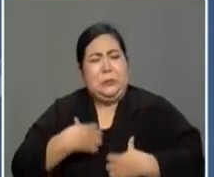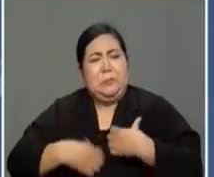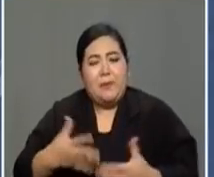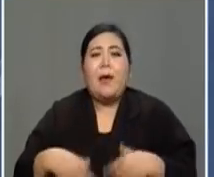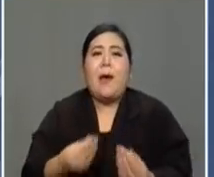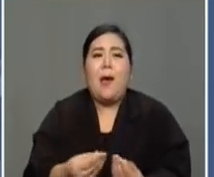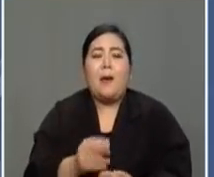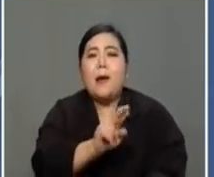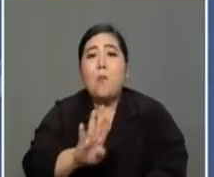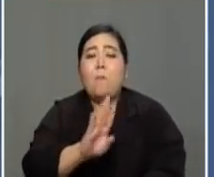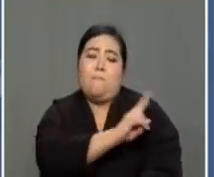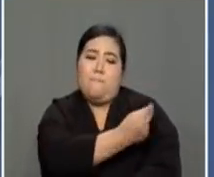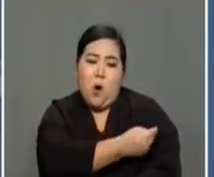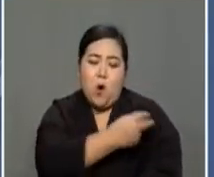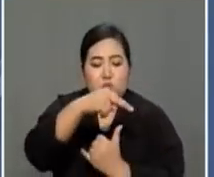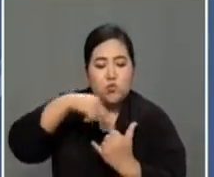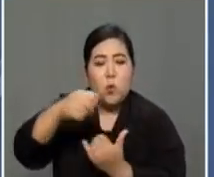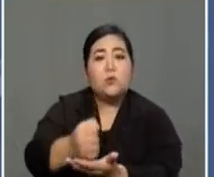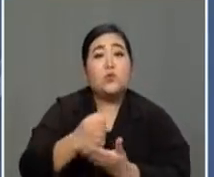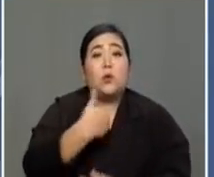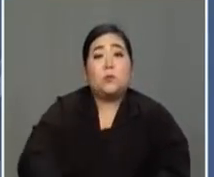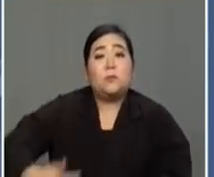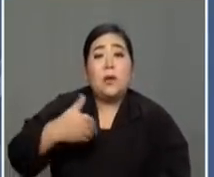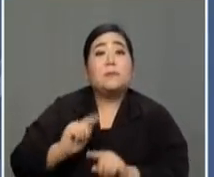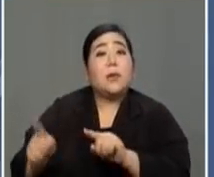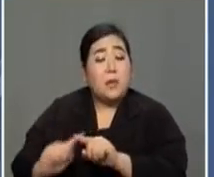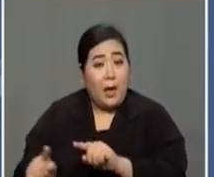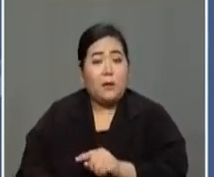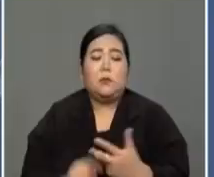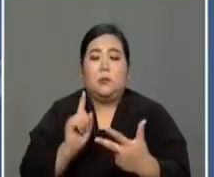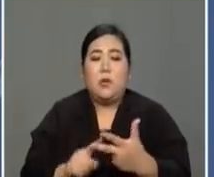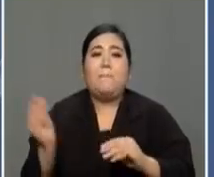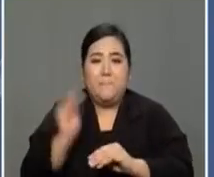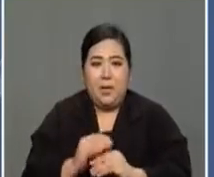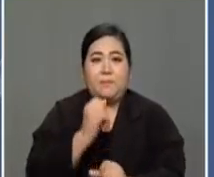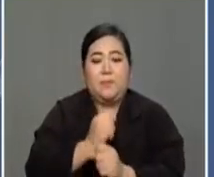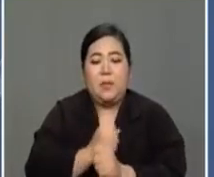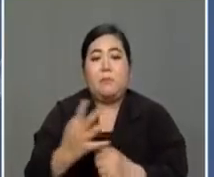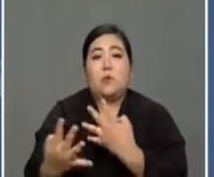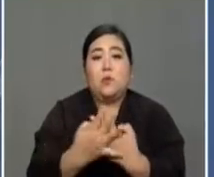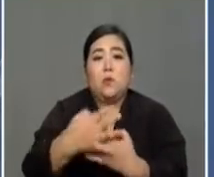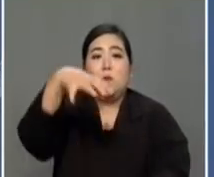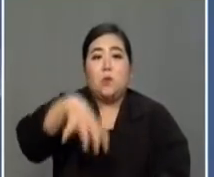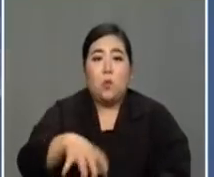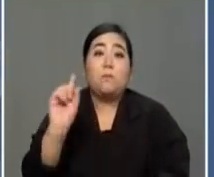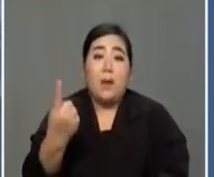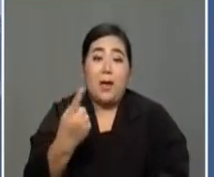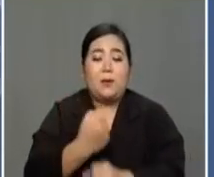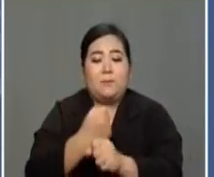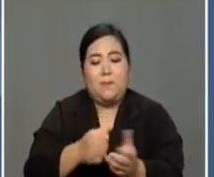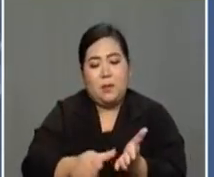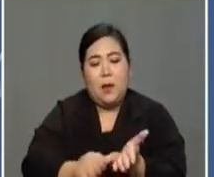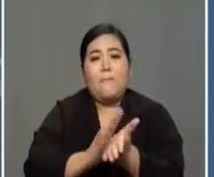ระบบการรักษาพยาบาลนอกจากนี้กรมราชทัณฑ์ก็ยังมีการก่อสร้างอาคารคุมขังแห่งใหม่แล้วก็มีการปรับปรุงเรือนจำให้มีส